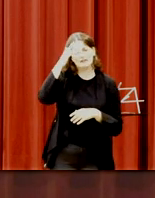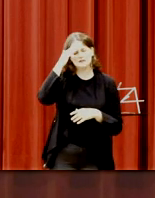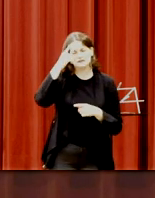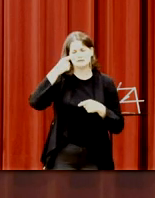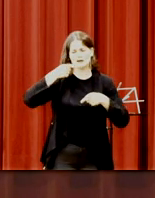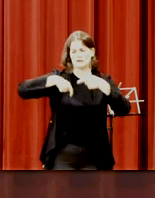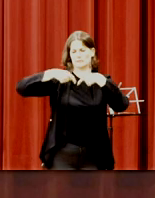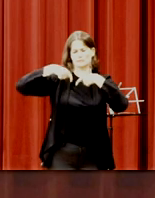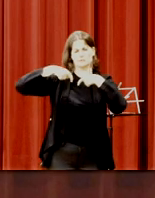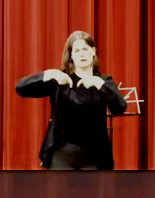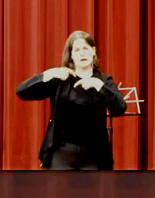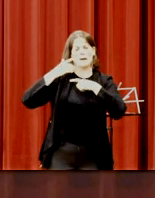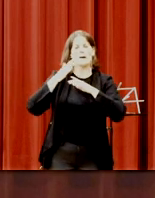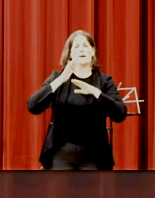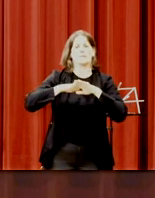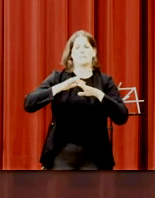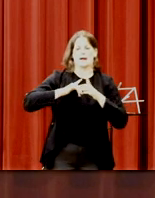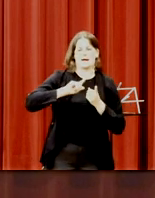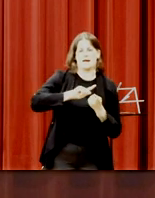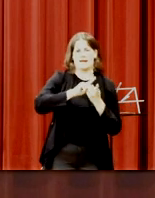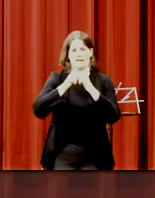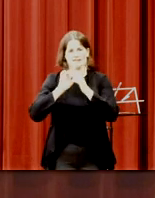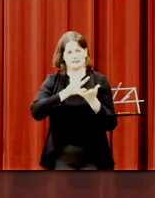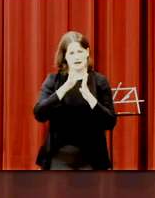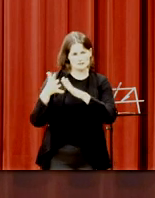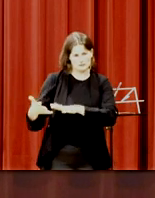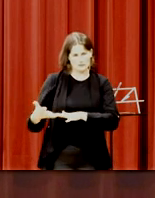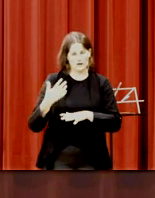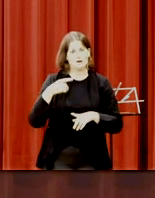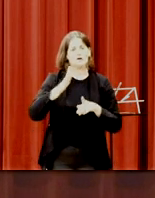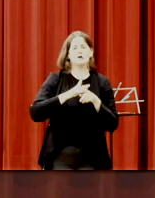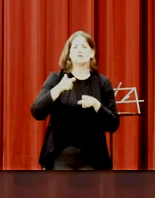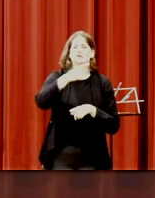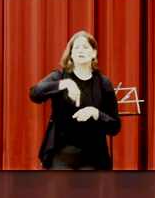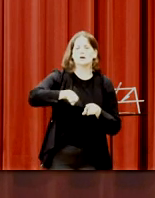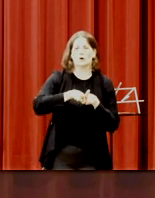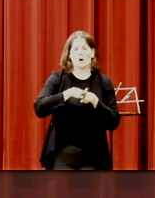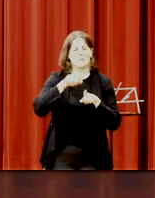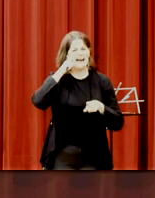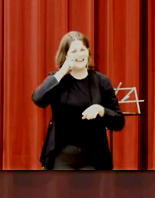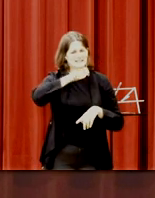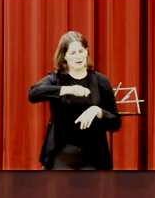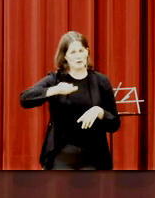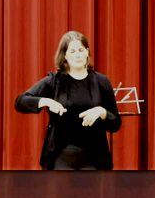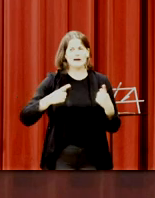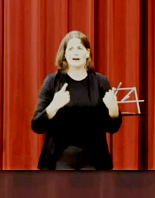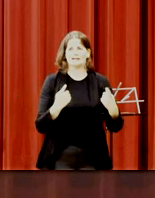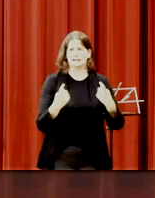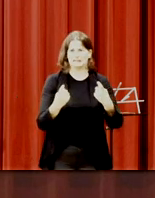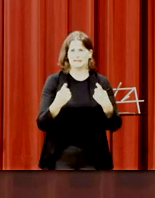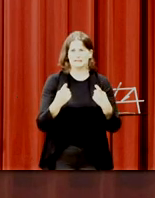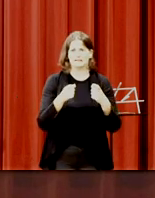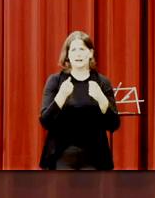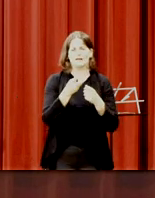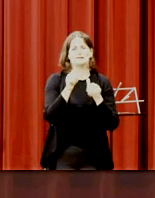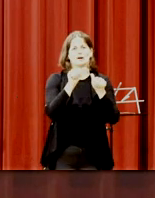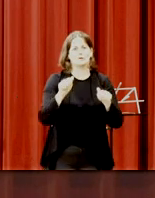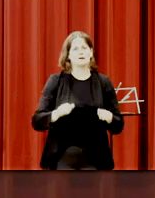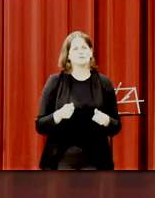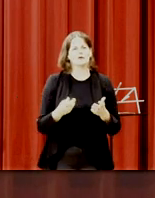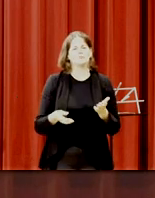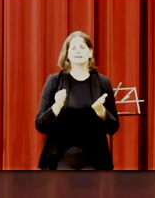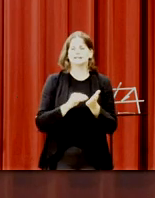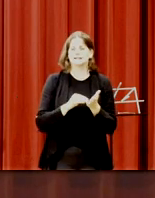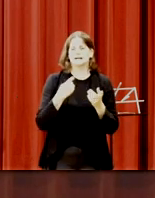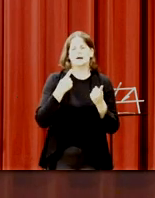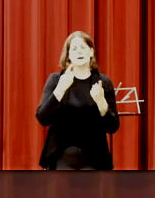d'alguna manera repensar el nostre rol i trobar el nostre propòsit. Ja no ens podem realitzar treballant, no? Ara ens hem de